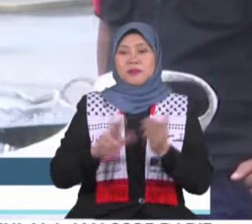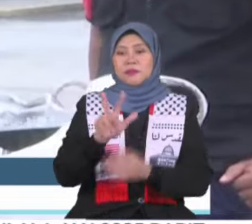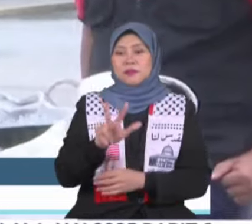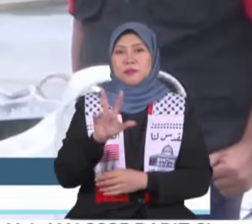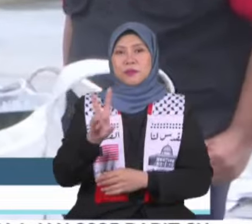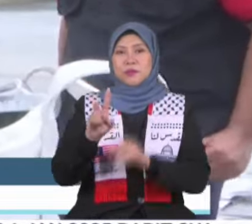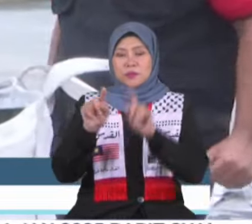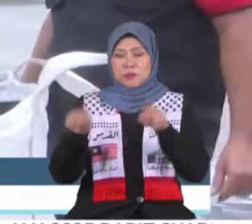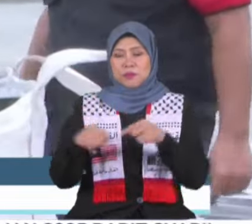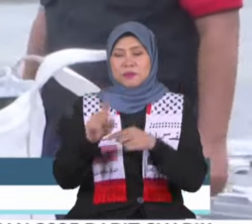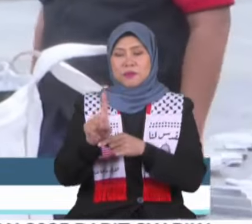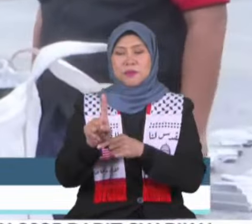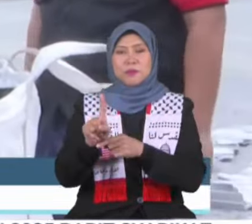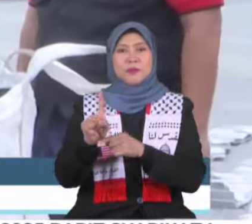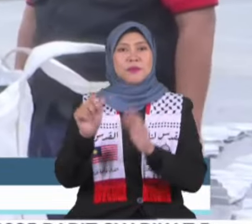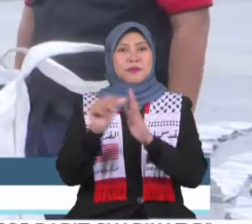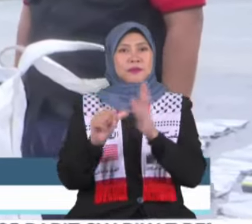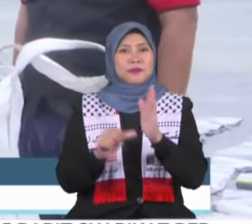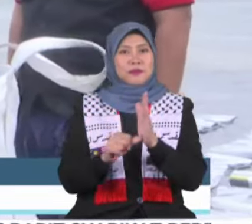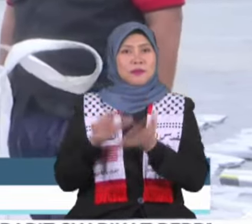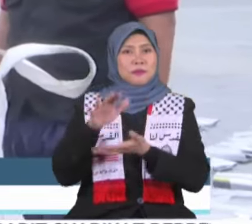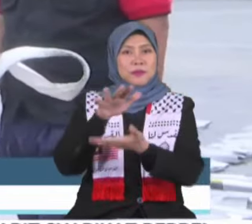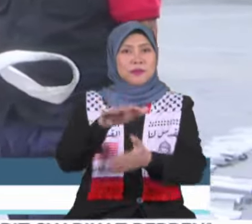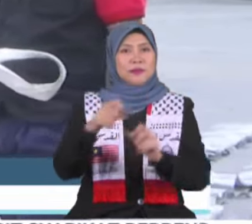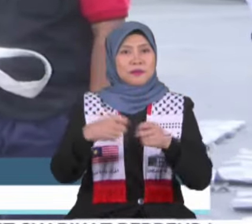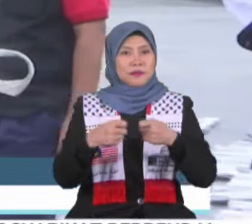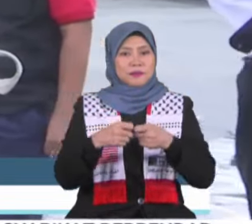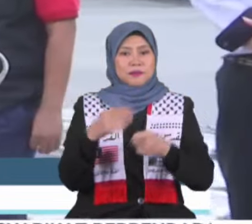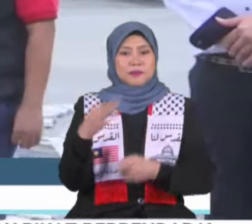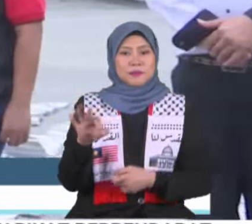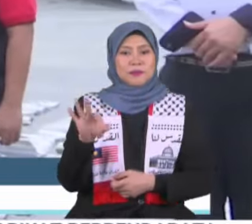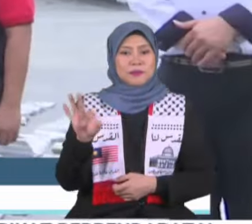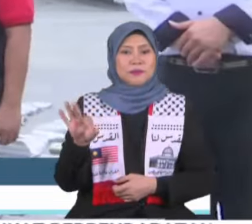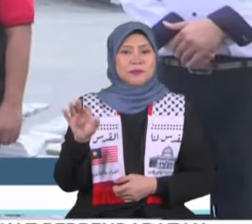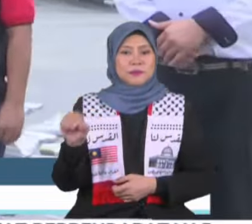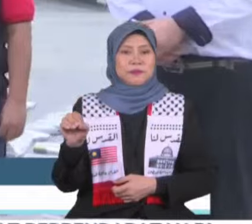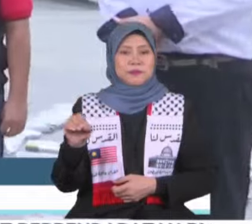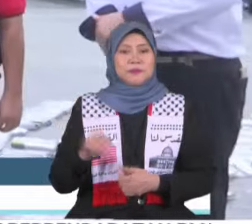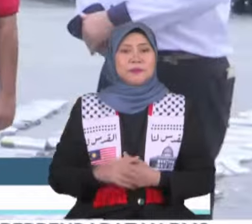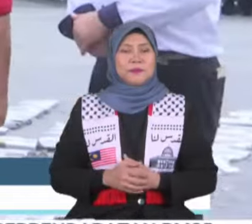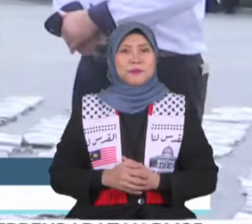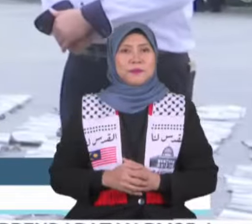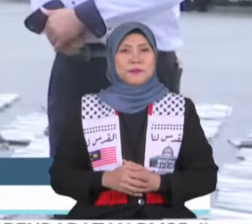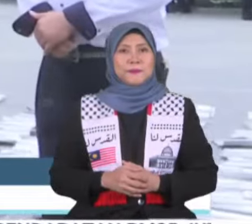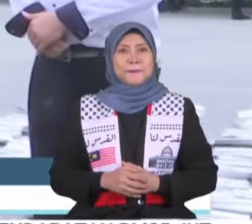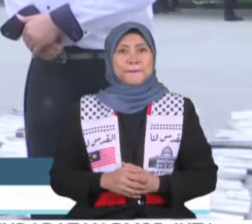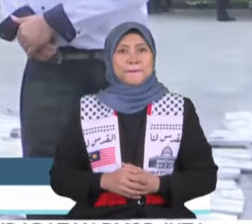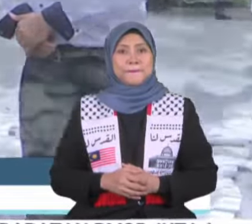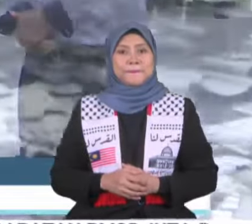Seksyen 37-1 Akta Bekalan Elektrik 1990.